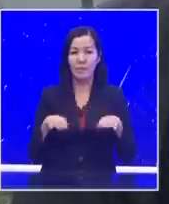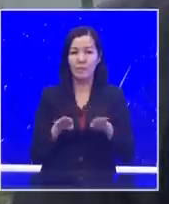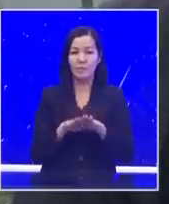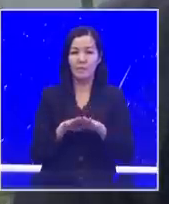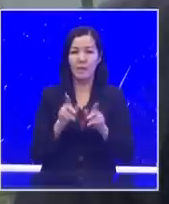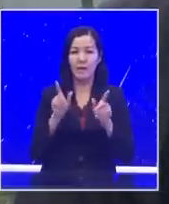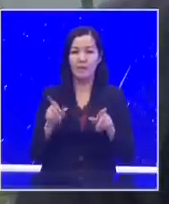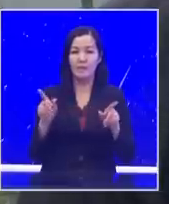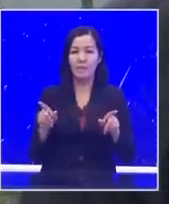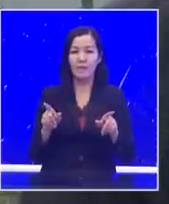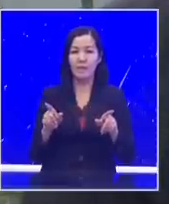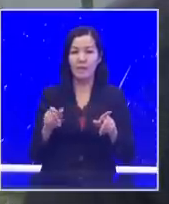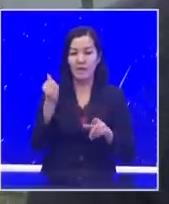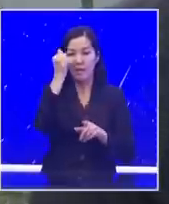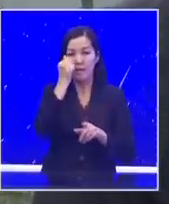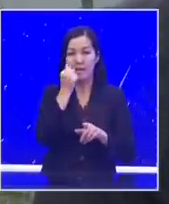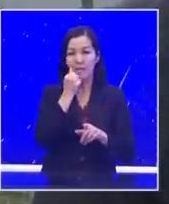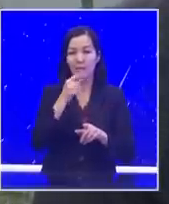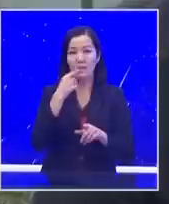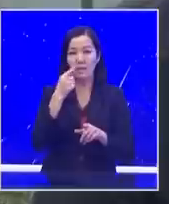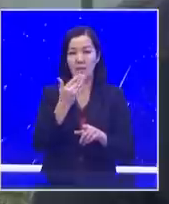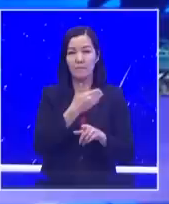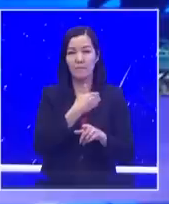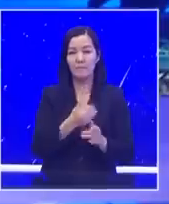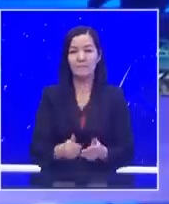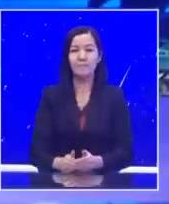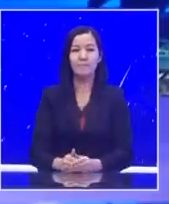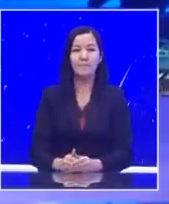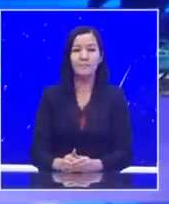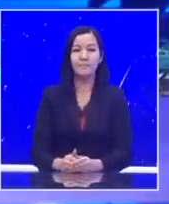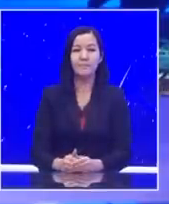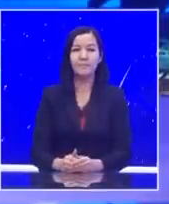біздің азаматтарымызға алғысымызды білдіргіміз келеді.